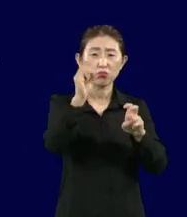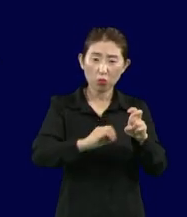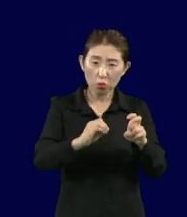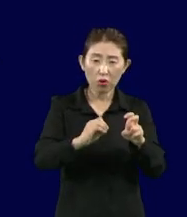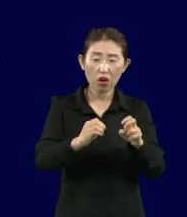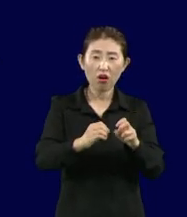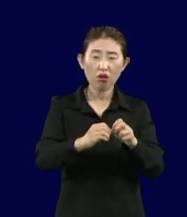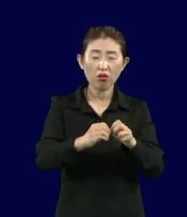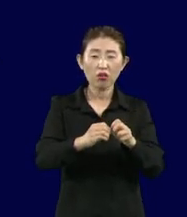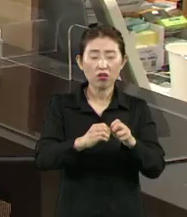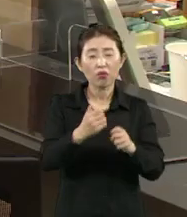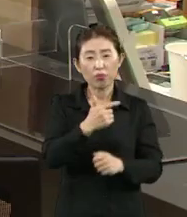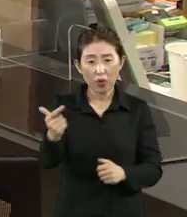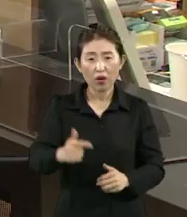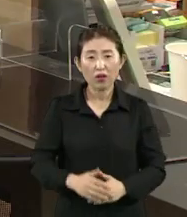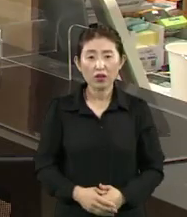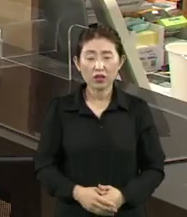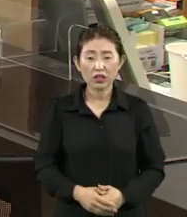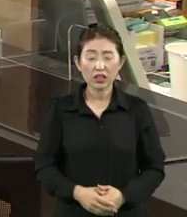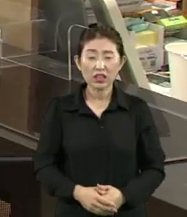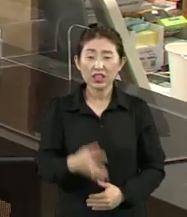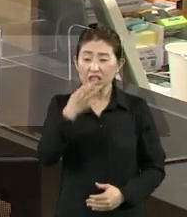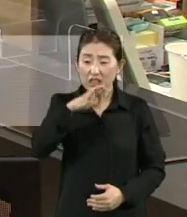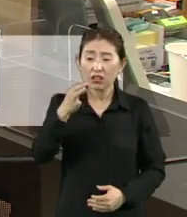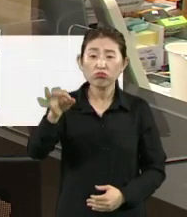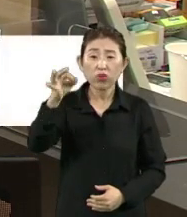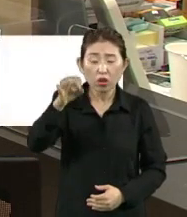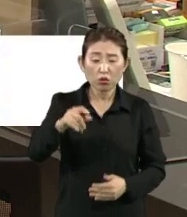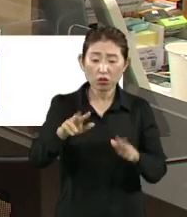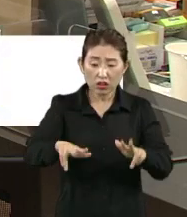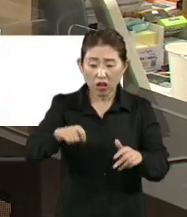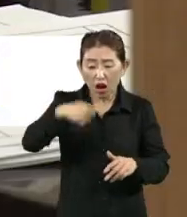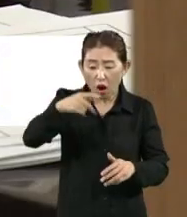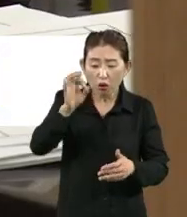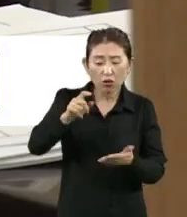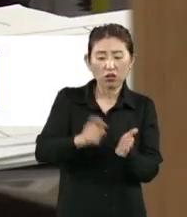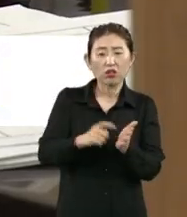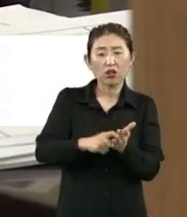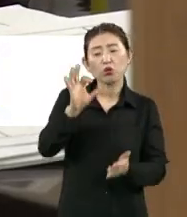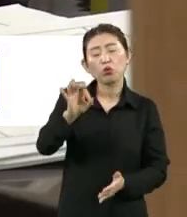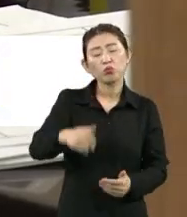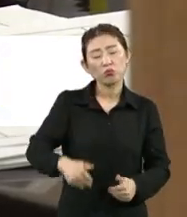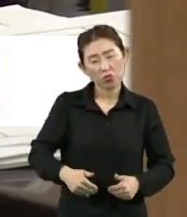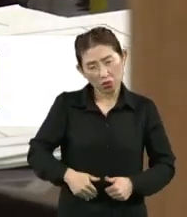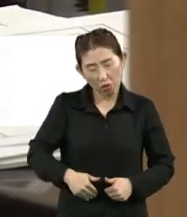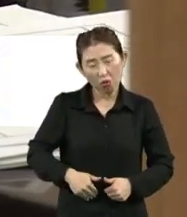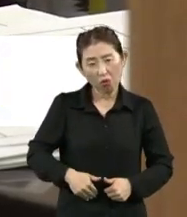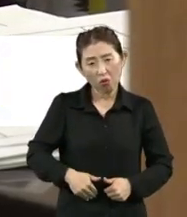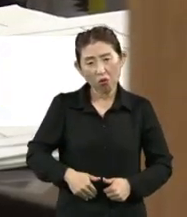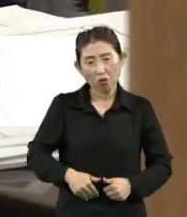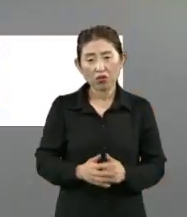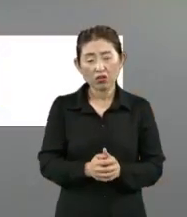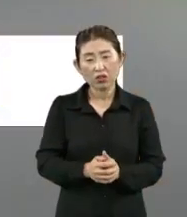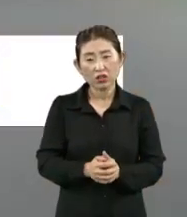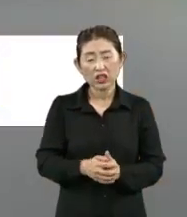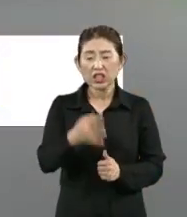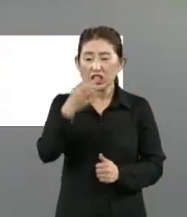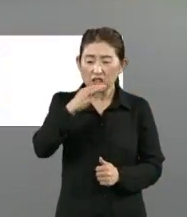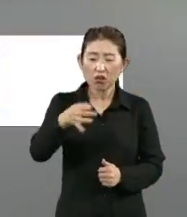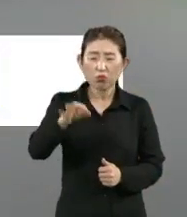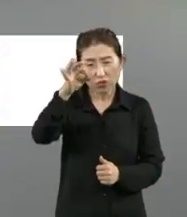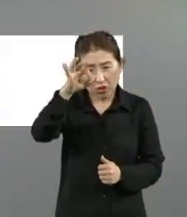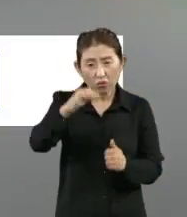가까이 높았습니다. 이들은 금리가 올라도 당장 돈이 필요한 생계형 신용대출이 많기 때문에 금리가